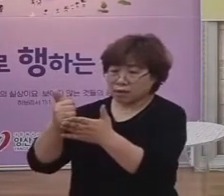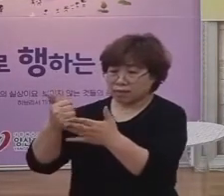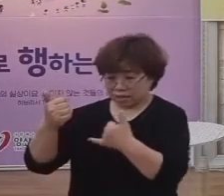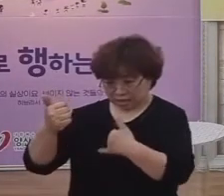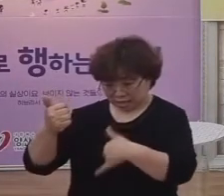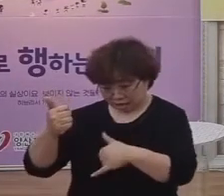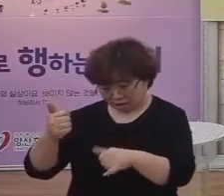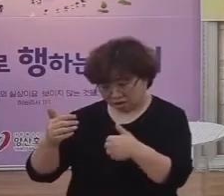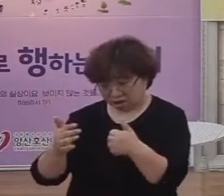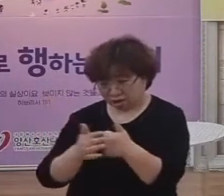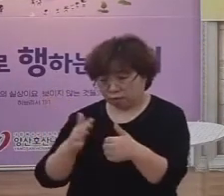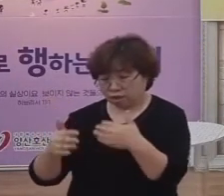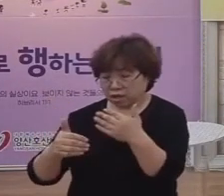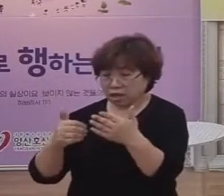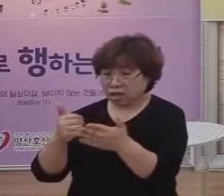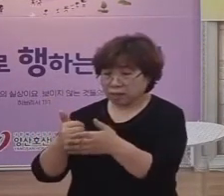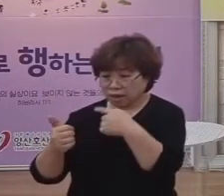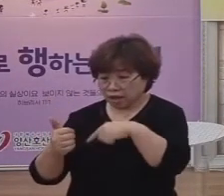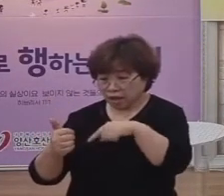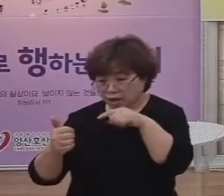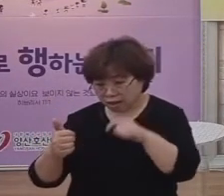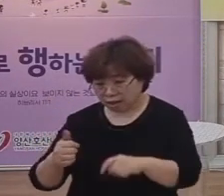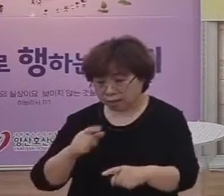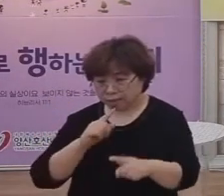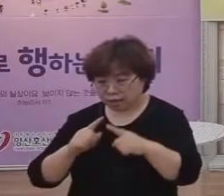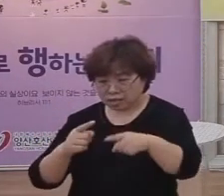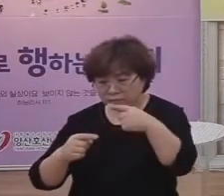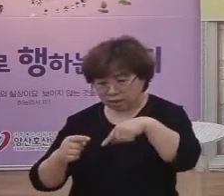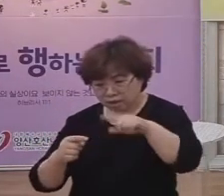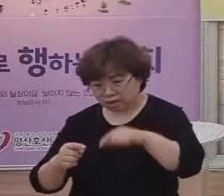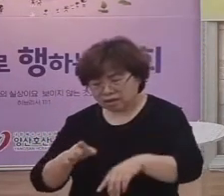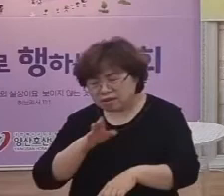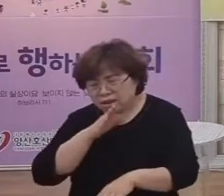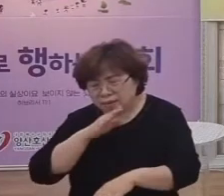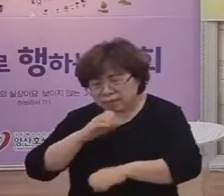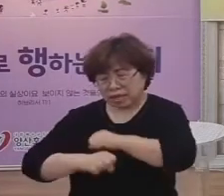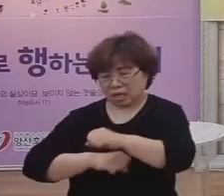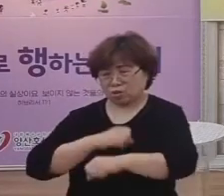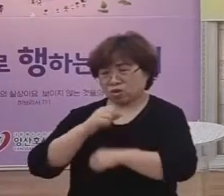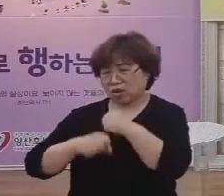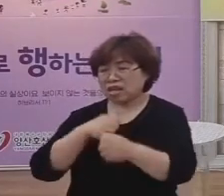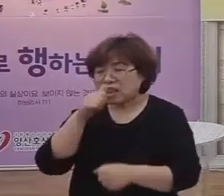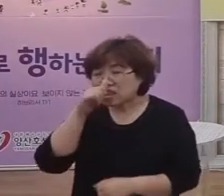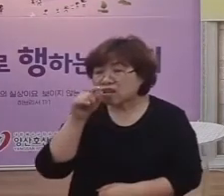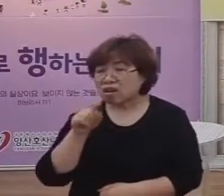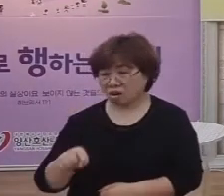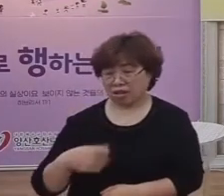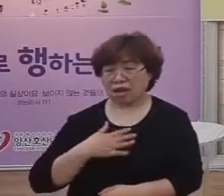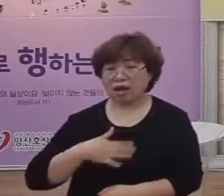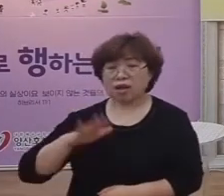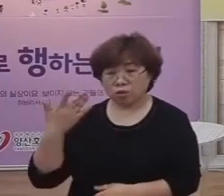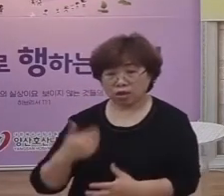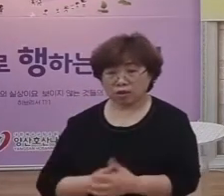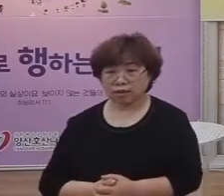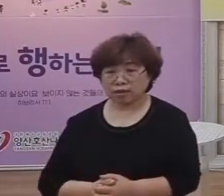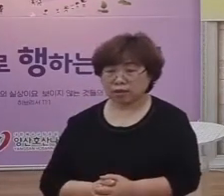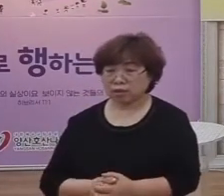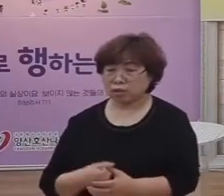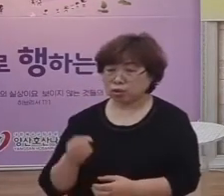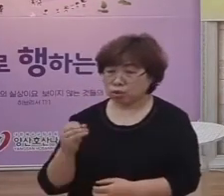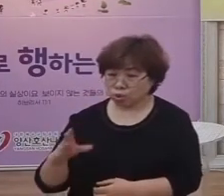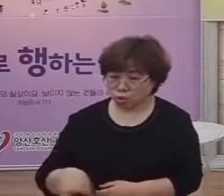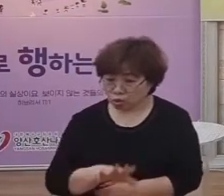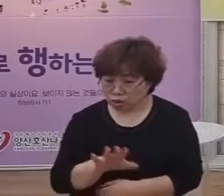하나님 안에, 하나님 말씀 안에 진정한 자유가 있다는 거예요. 우리는 그